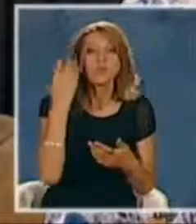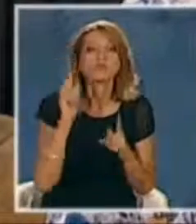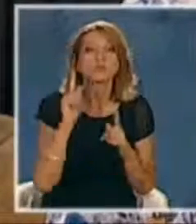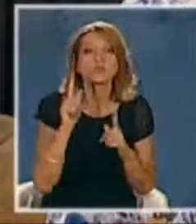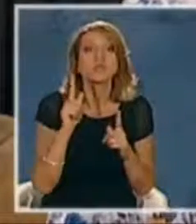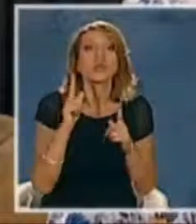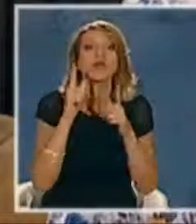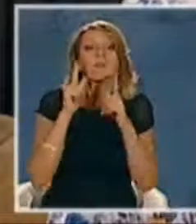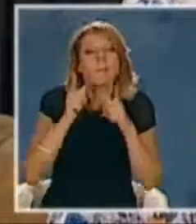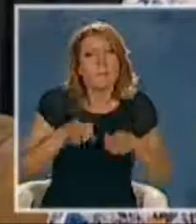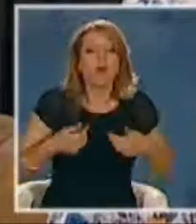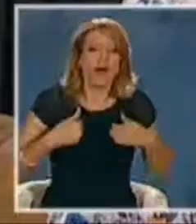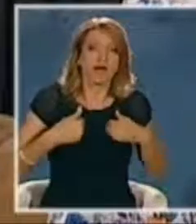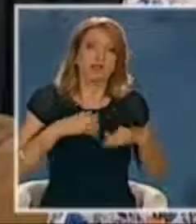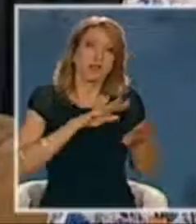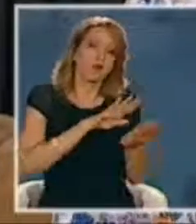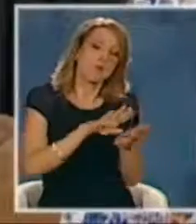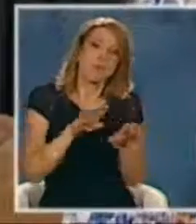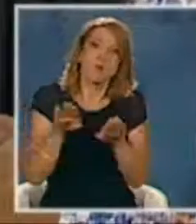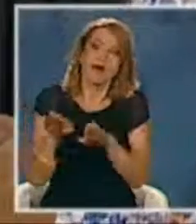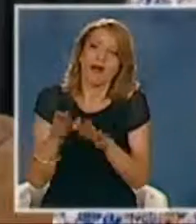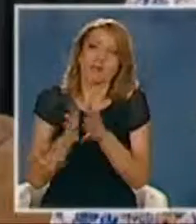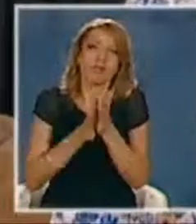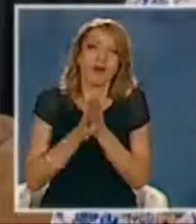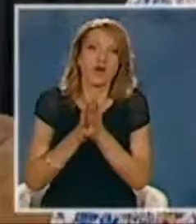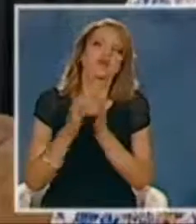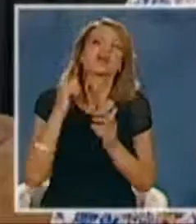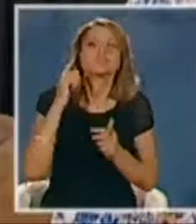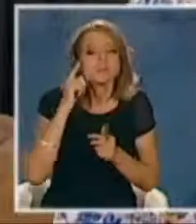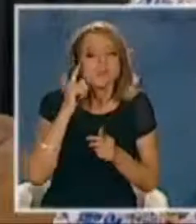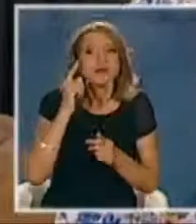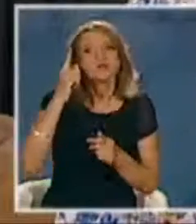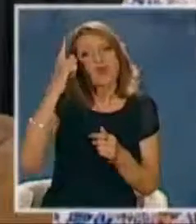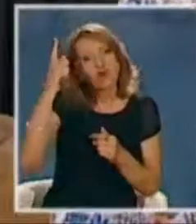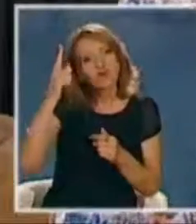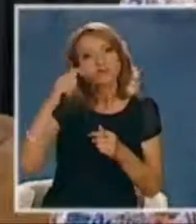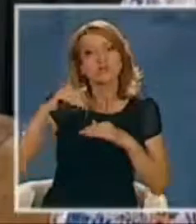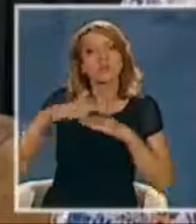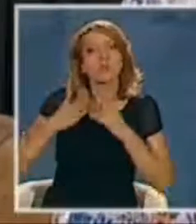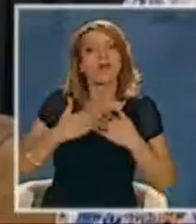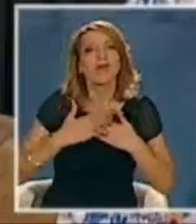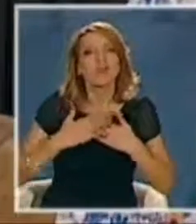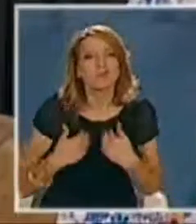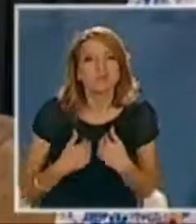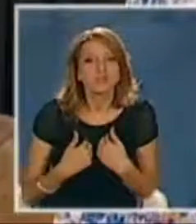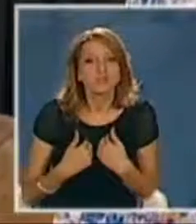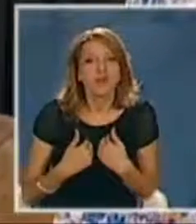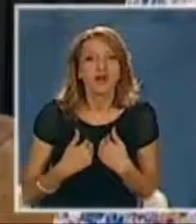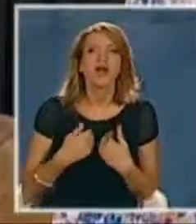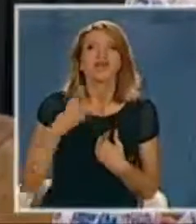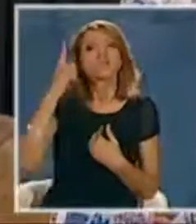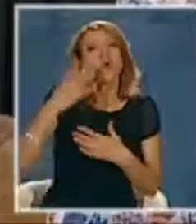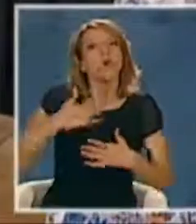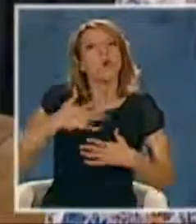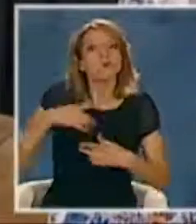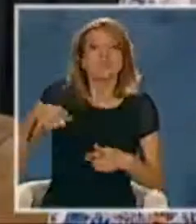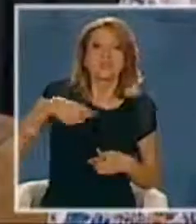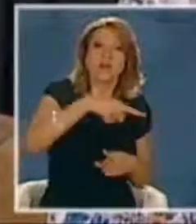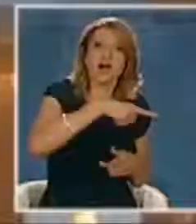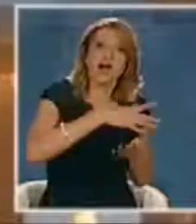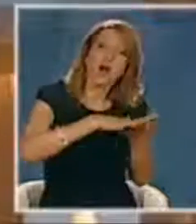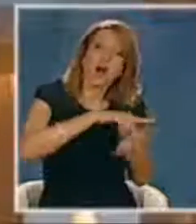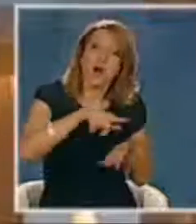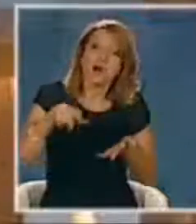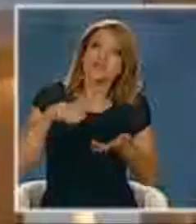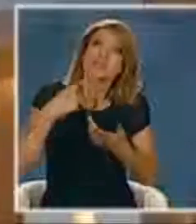че мога да помагам на хората, защото аз знам, че Господ ме обича и знам, че много други хора ги обича Господ и затова ме срещам с тях.